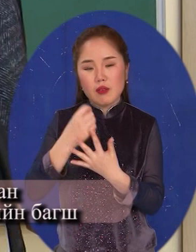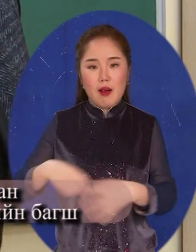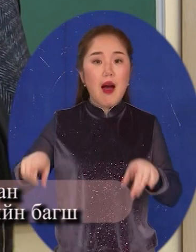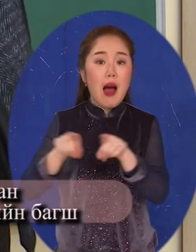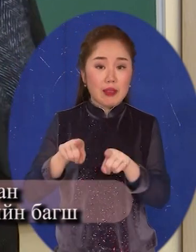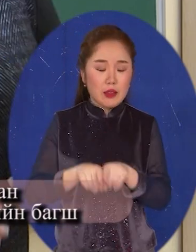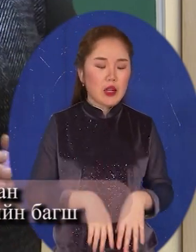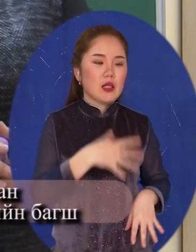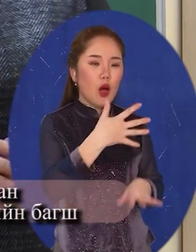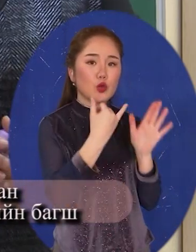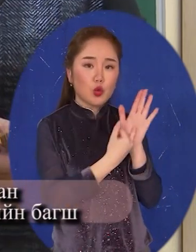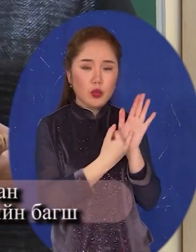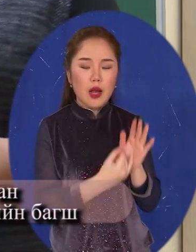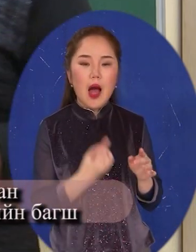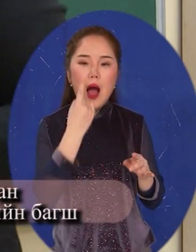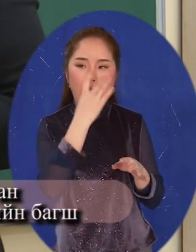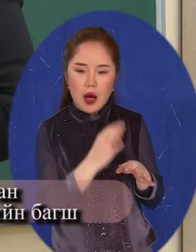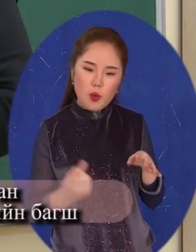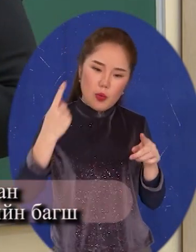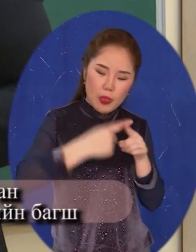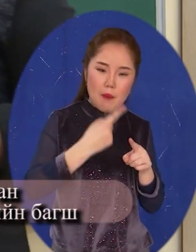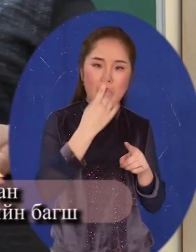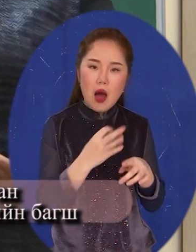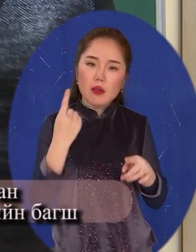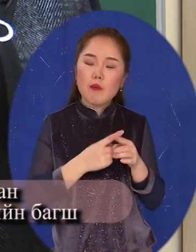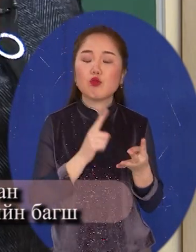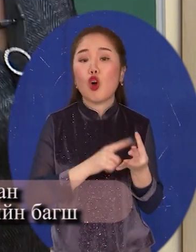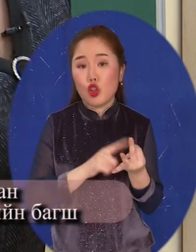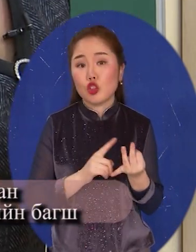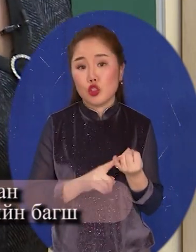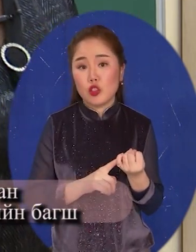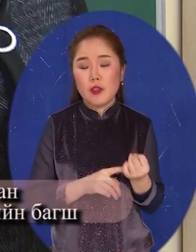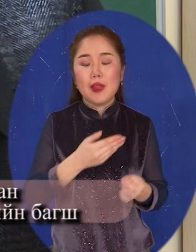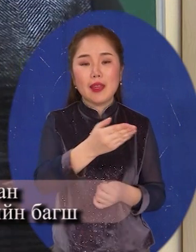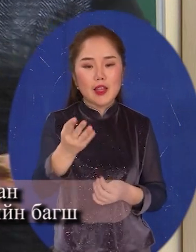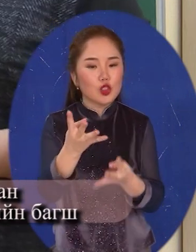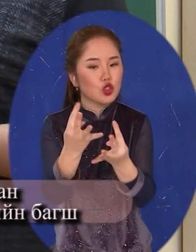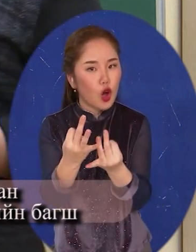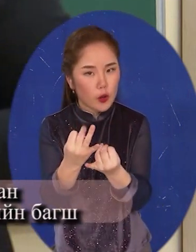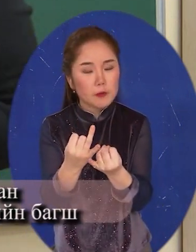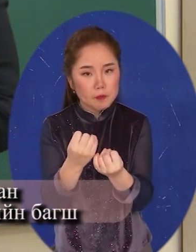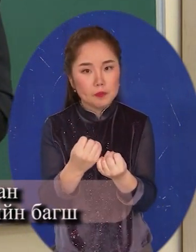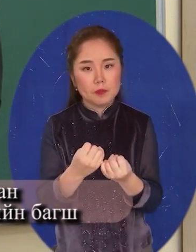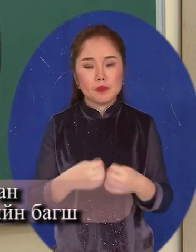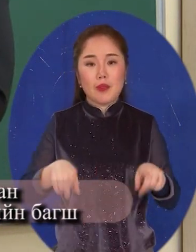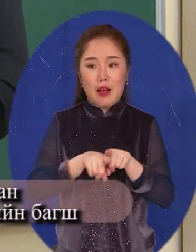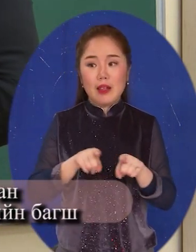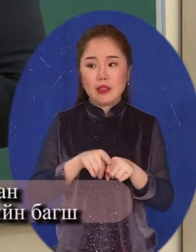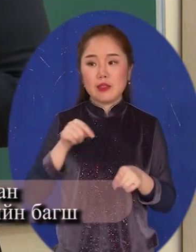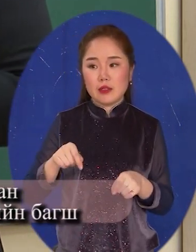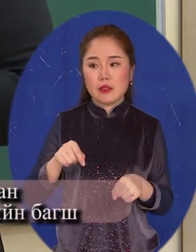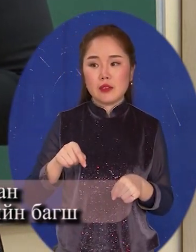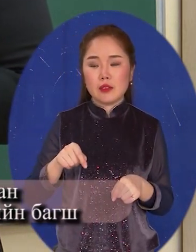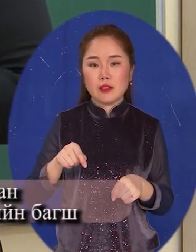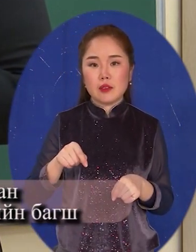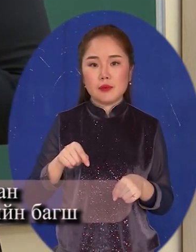бәріміз 56-ны 10-мен арттырып санайық. Сендер өз-өздерің санап,